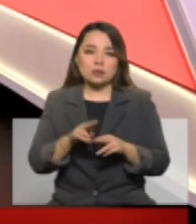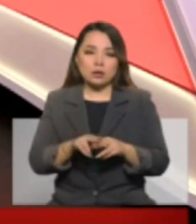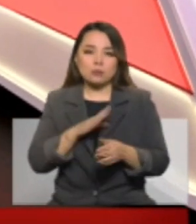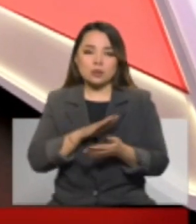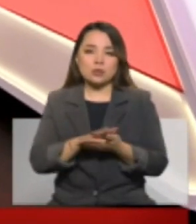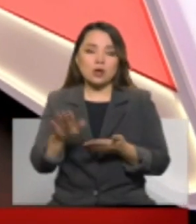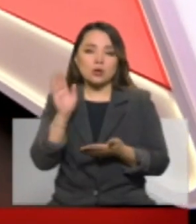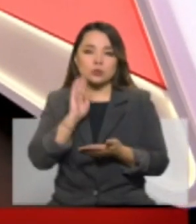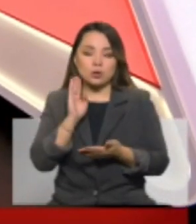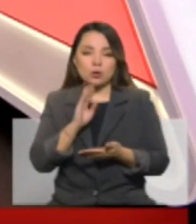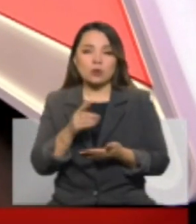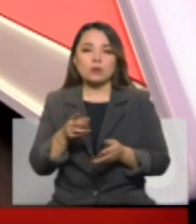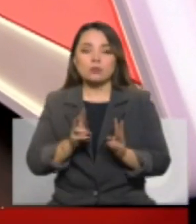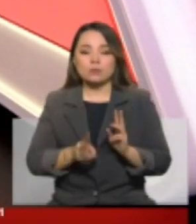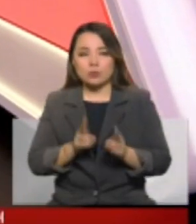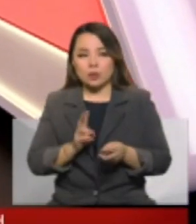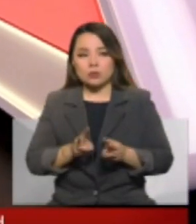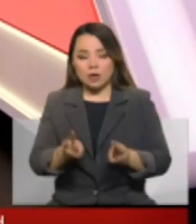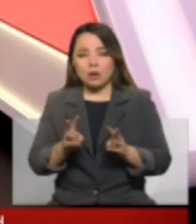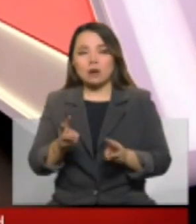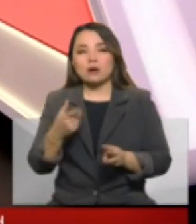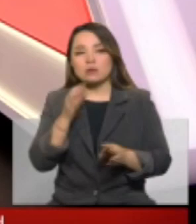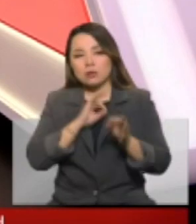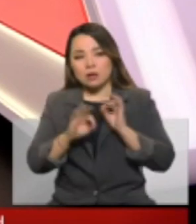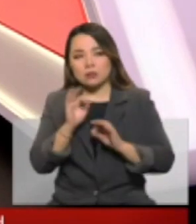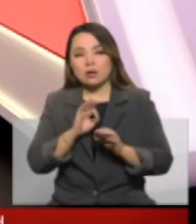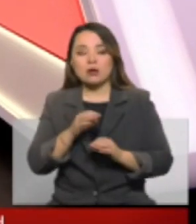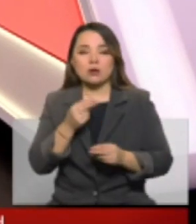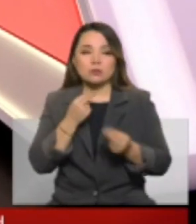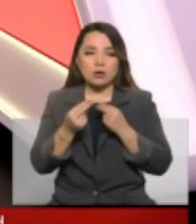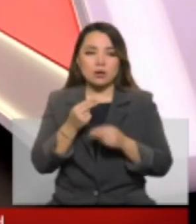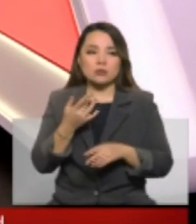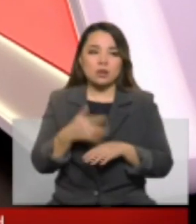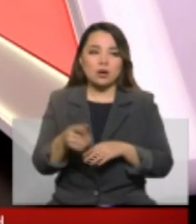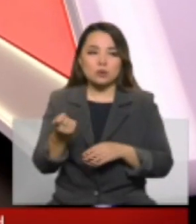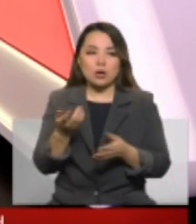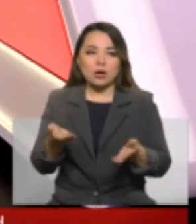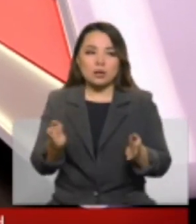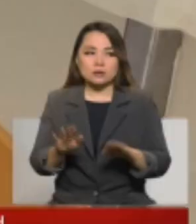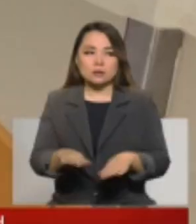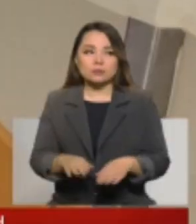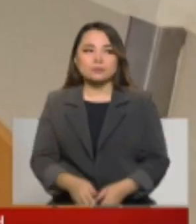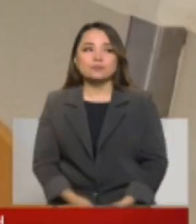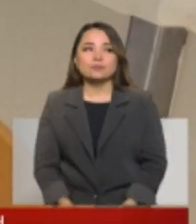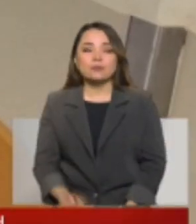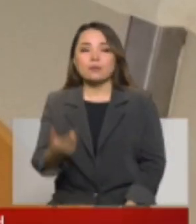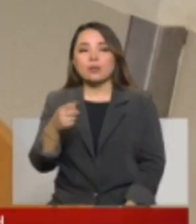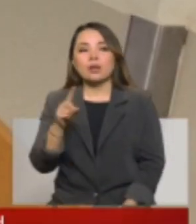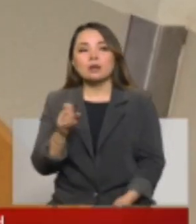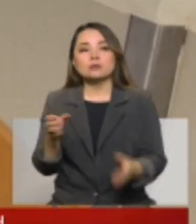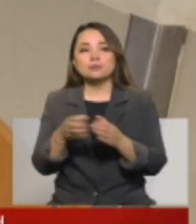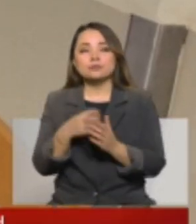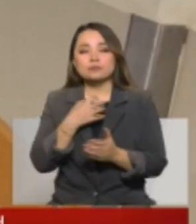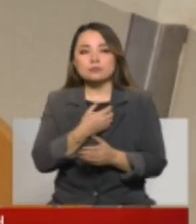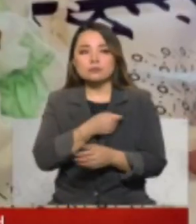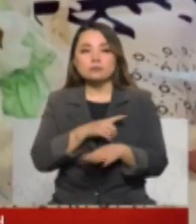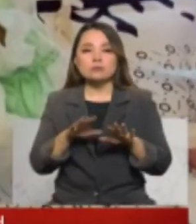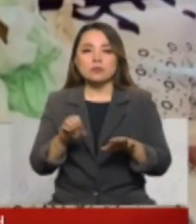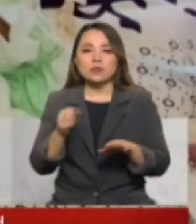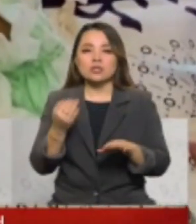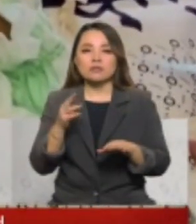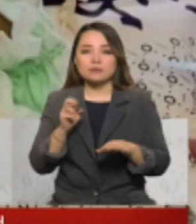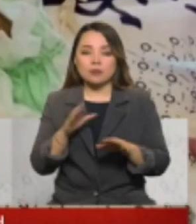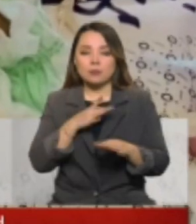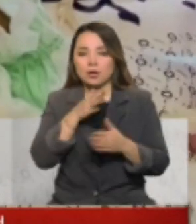таза су, отын, дәрі-дәрмек, азық-түлік таусылуға жақын. Газа секторының негізгі ауруханасы